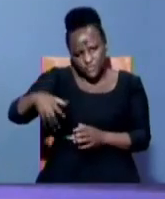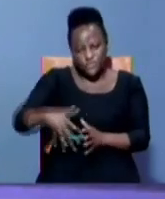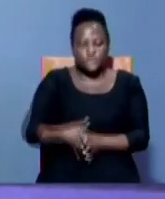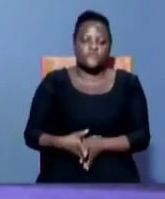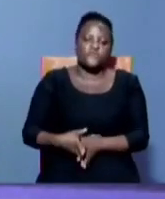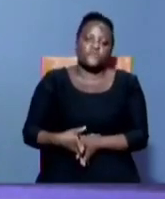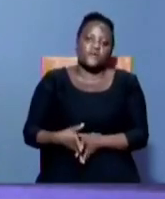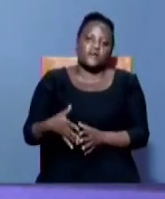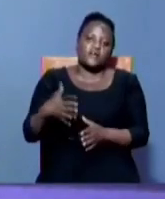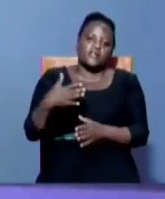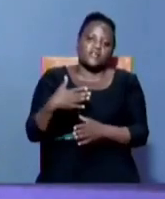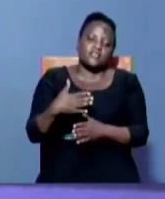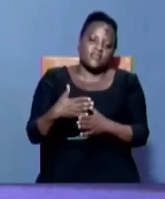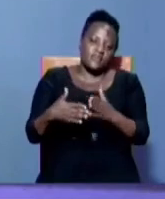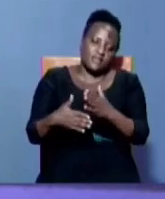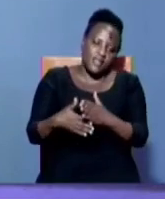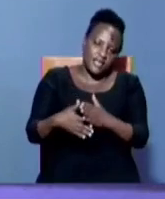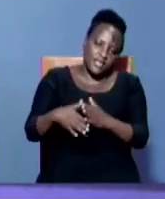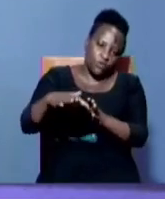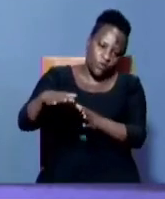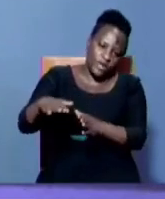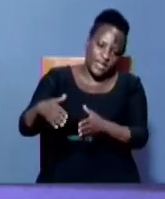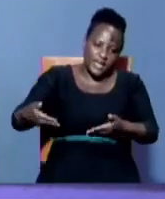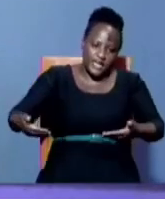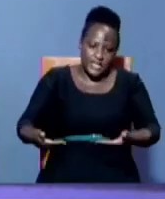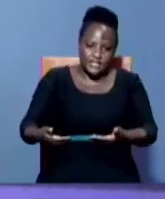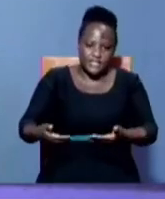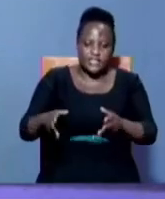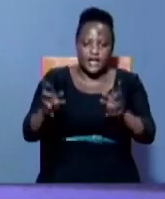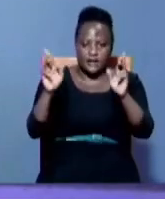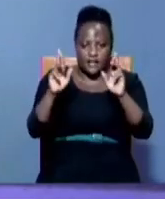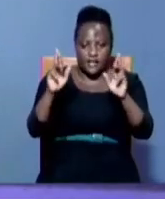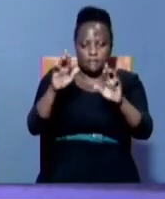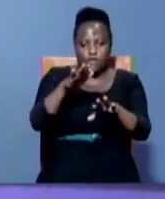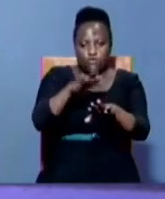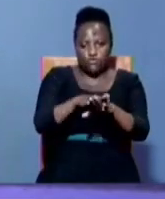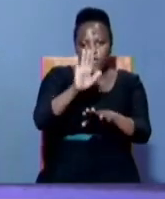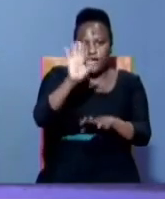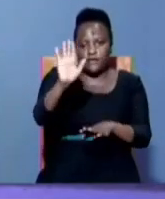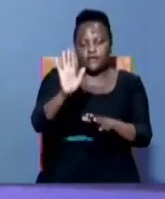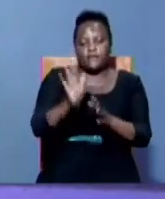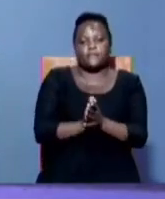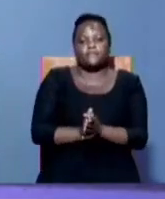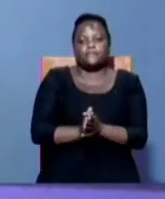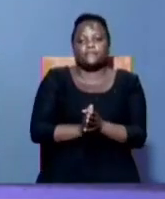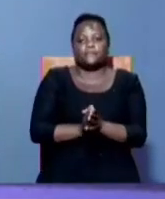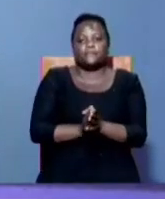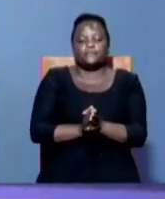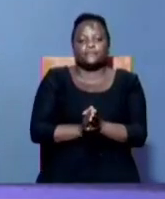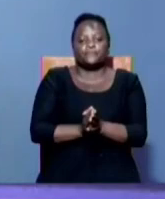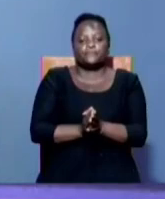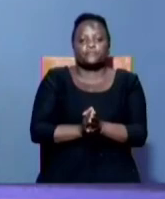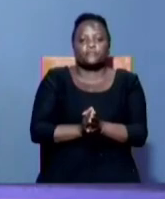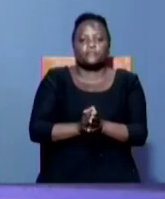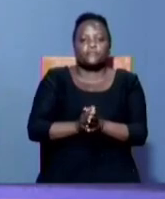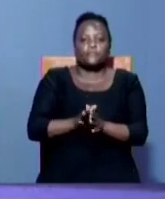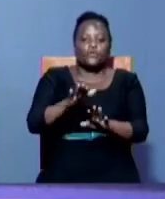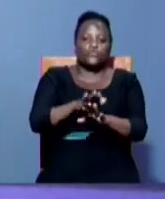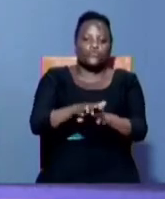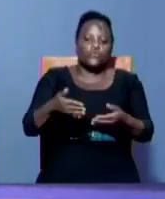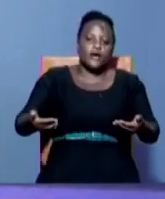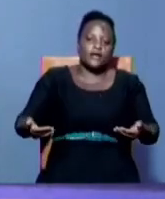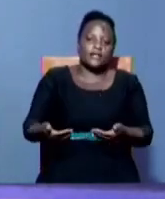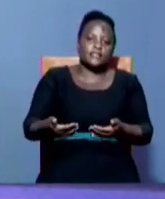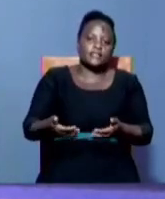lakini weka kiti cha rehema juu ya sanduku. Halafu hapo sasa, sikiliza, juu ya kiti